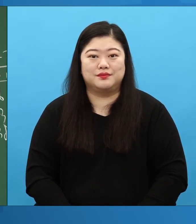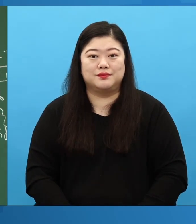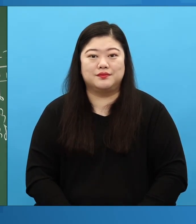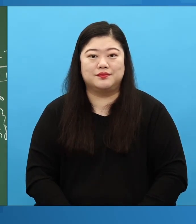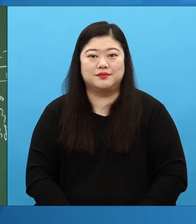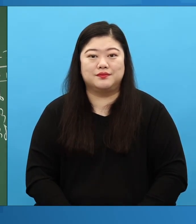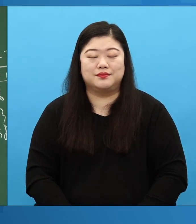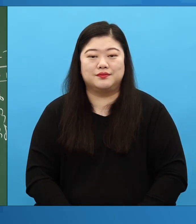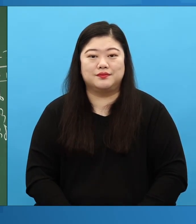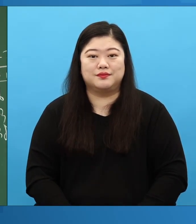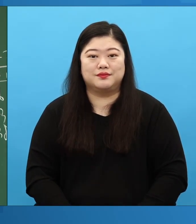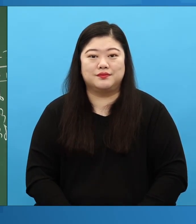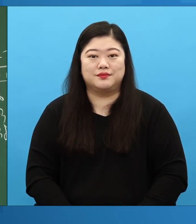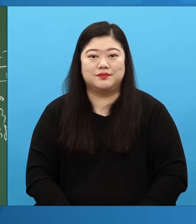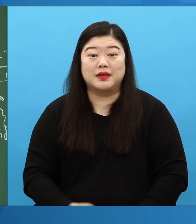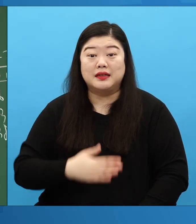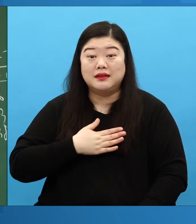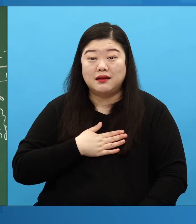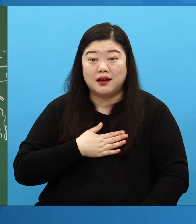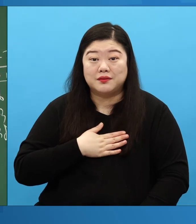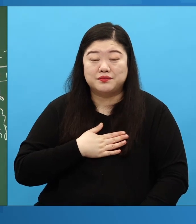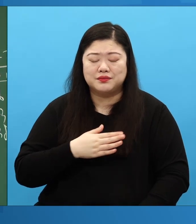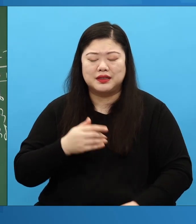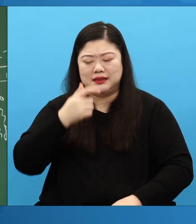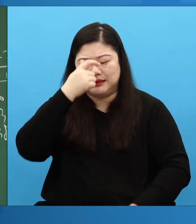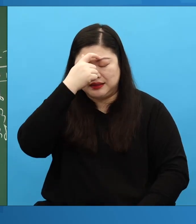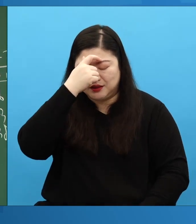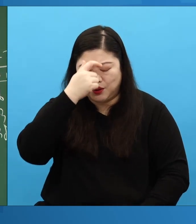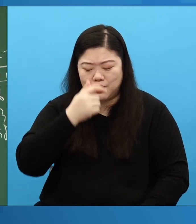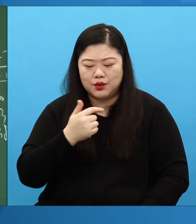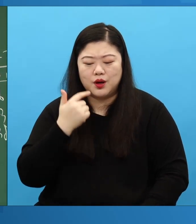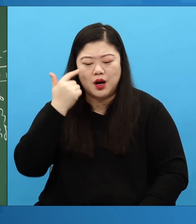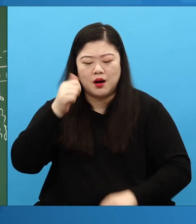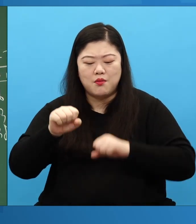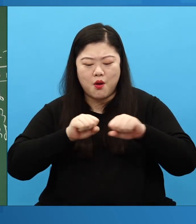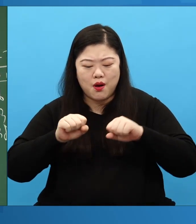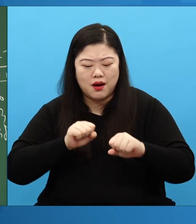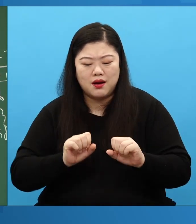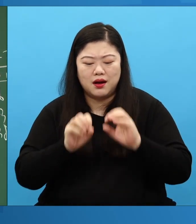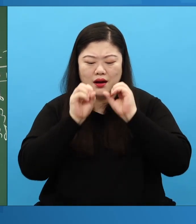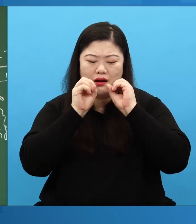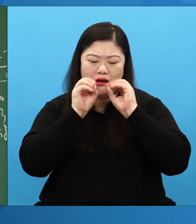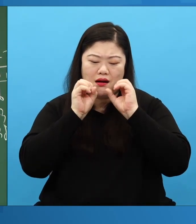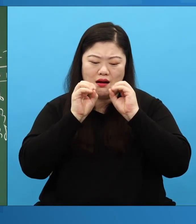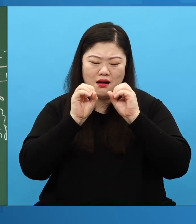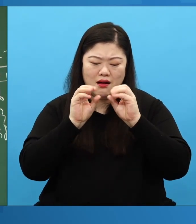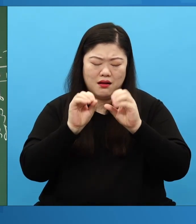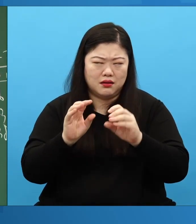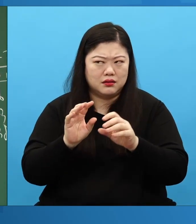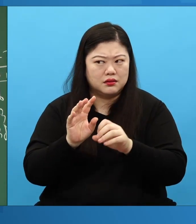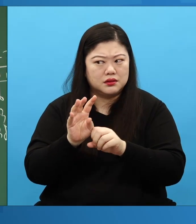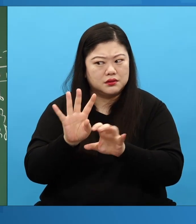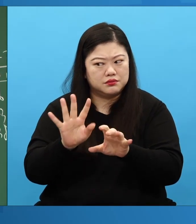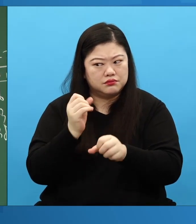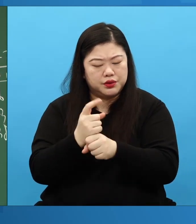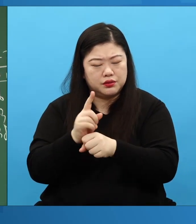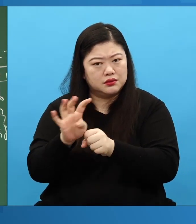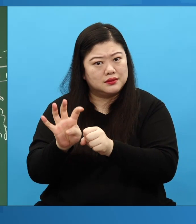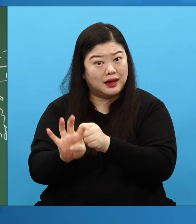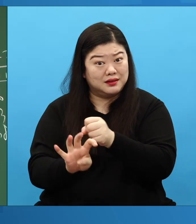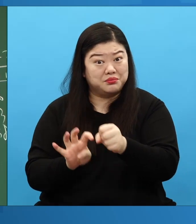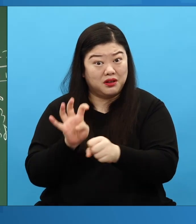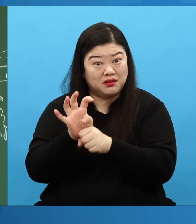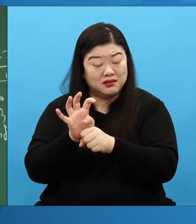해오는데 일꾼들 가운데 저 사람은 너무 위험하다 이런 사람들이 있더라고요. As I've been doing this